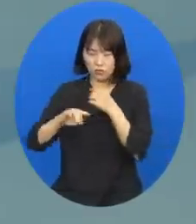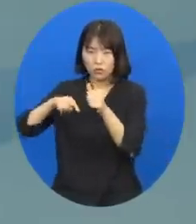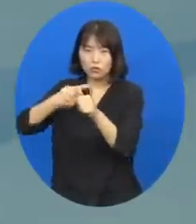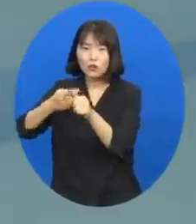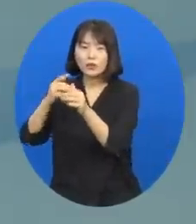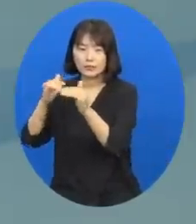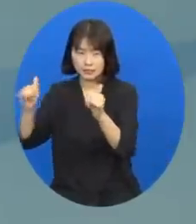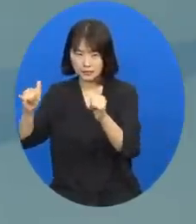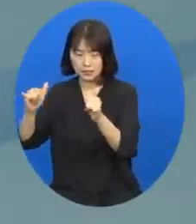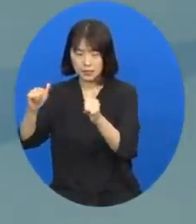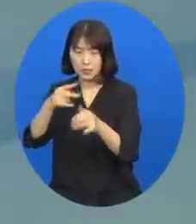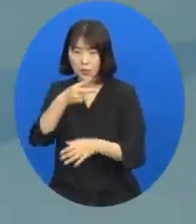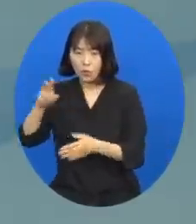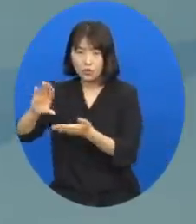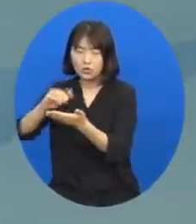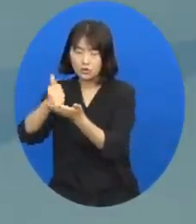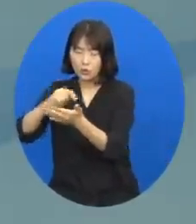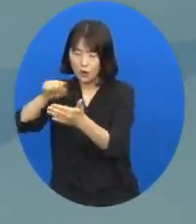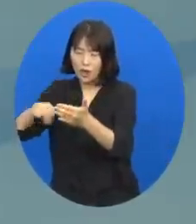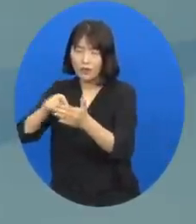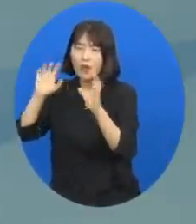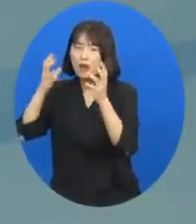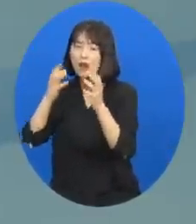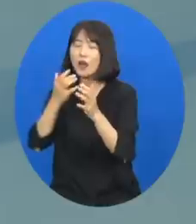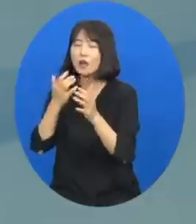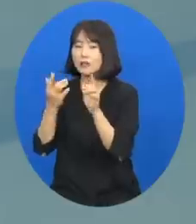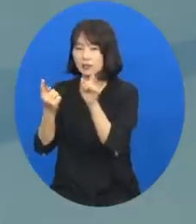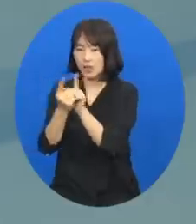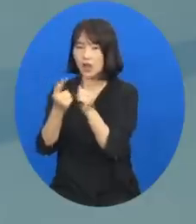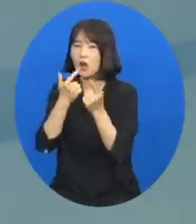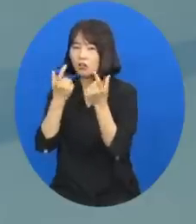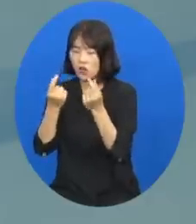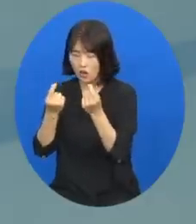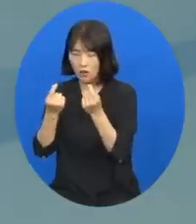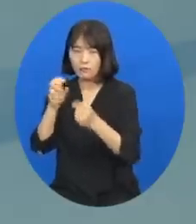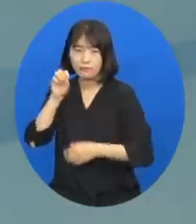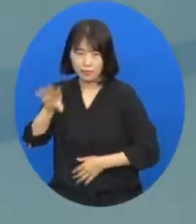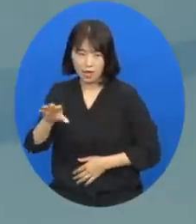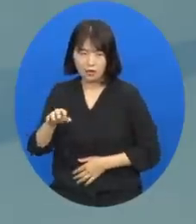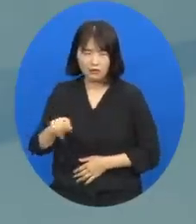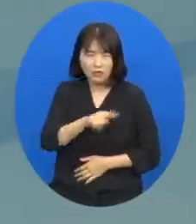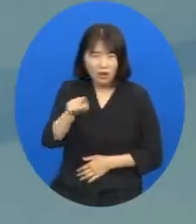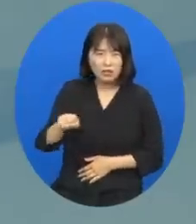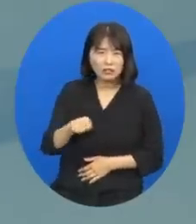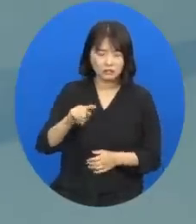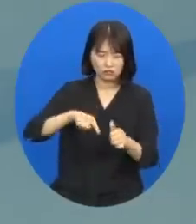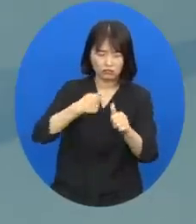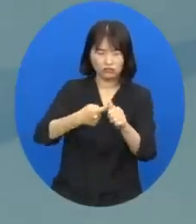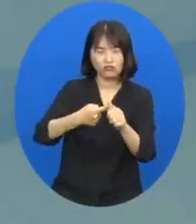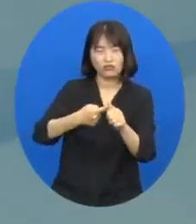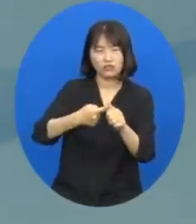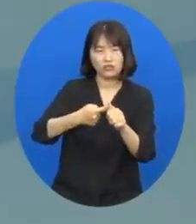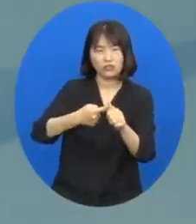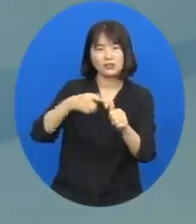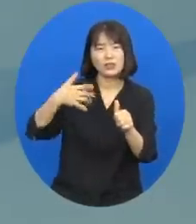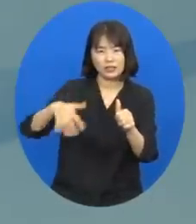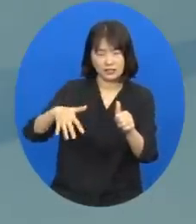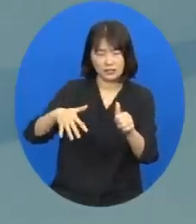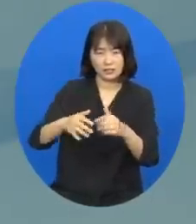곧 그리스도 안에서 어린 아이들을 대안과 같이 아노라 너희는 아직도 육신에 속한 자로다 너희 가운데 시기와